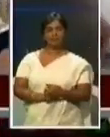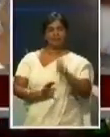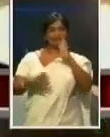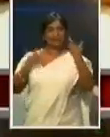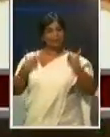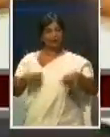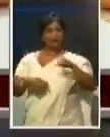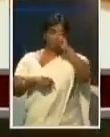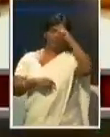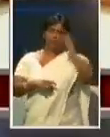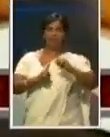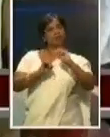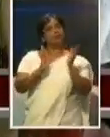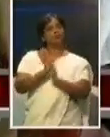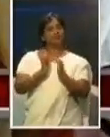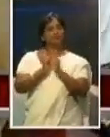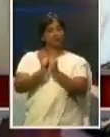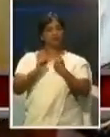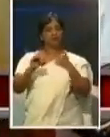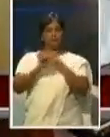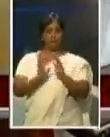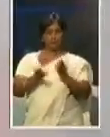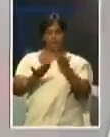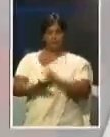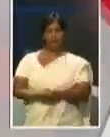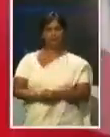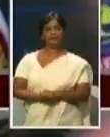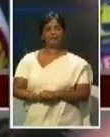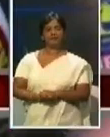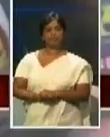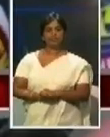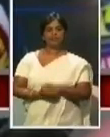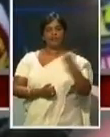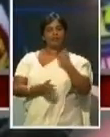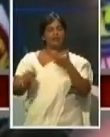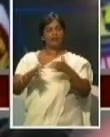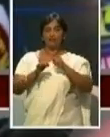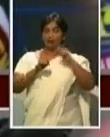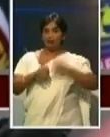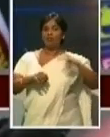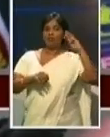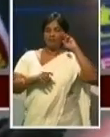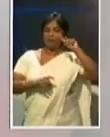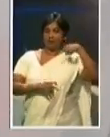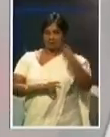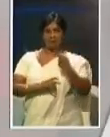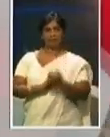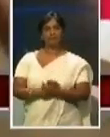මහින්ද රාජපක්ෂ මැතිතුමා අග්‍රාමාත්‍යතුරේ රාජකාරී ආරම්භයි නව කැබිනට් මණ්ඩලයේ දිරුම් දීම